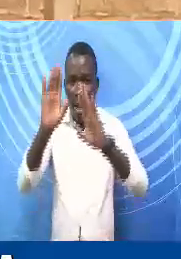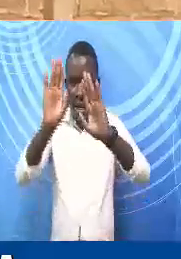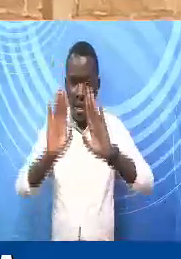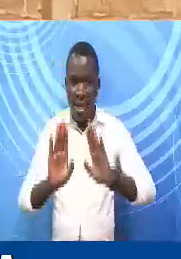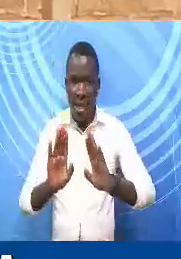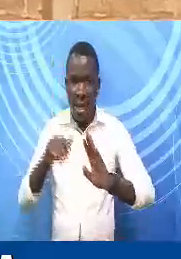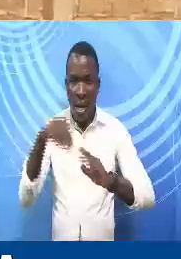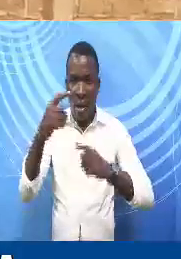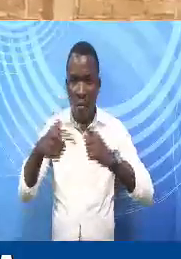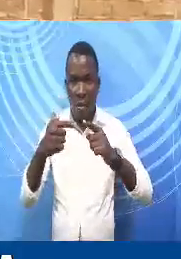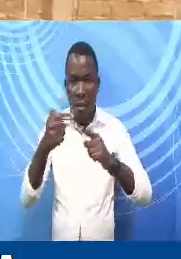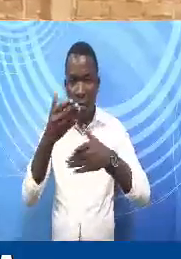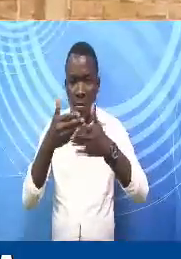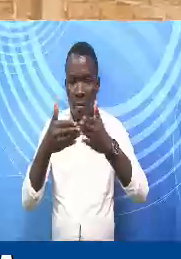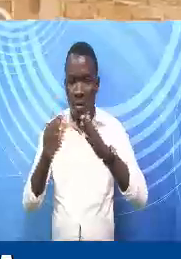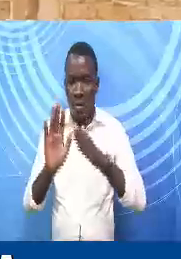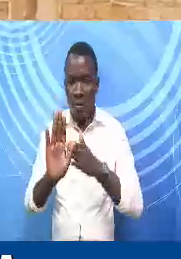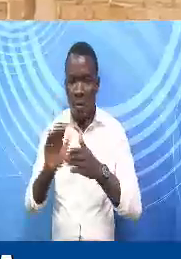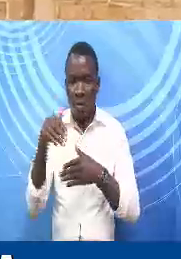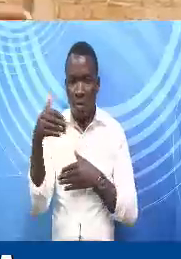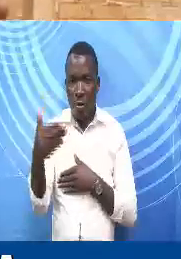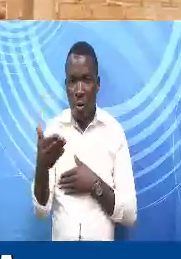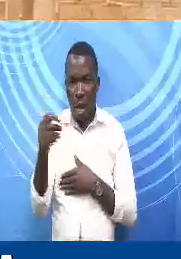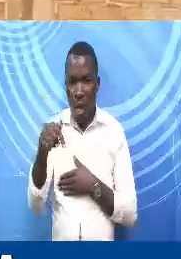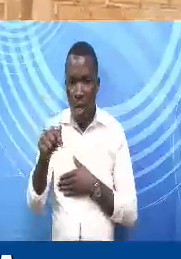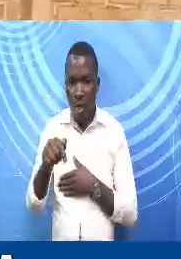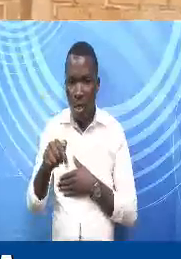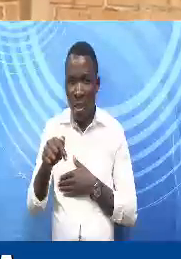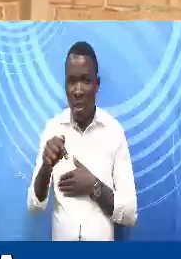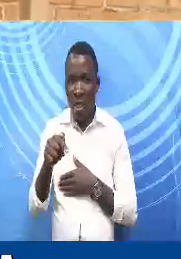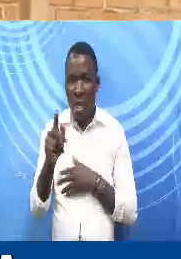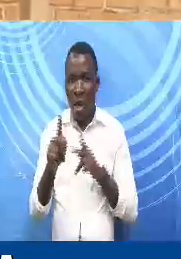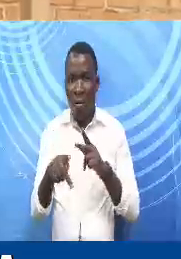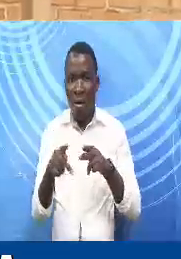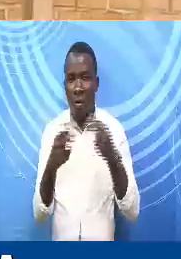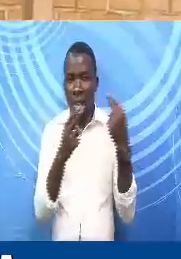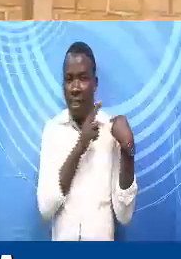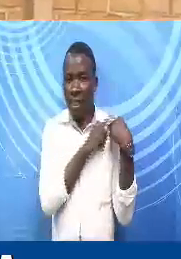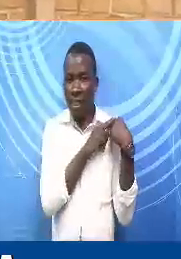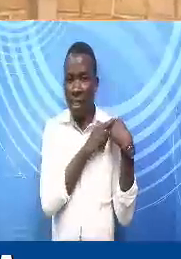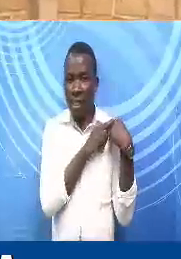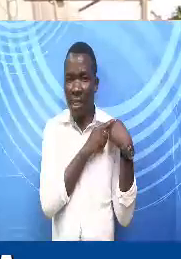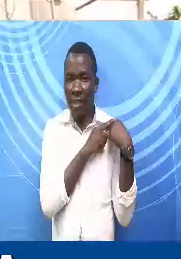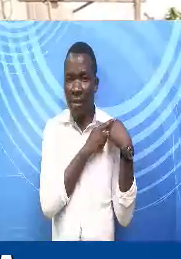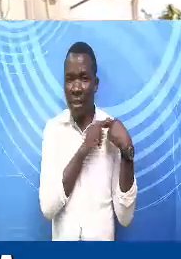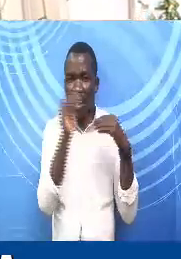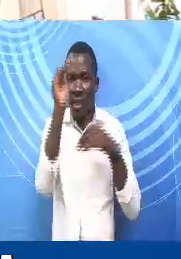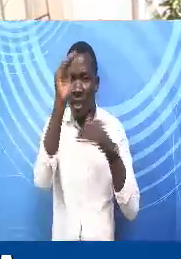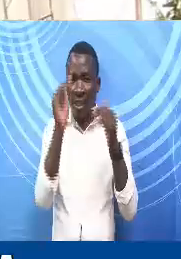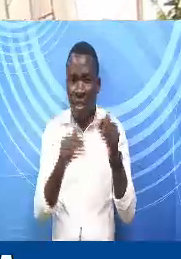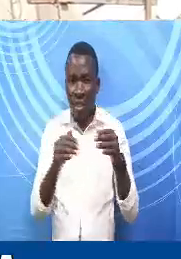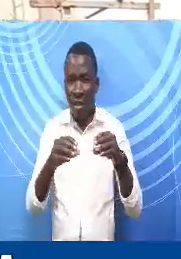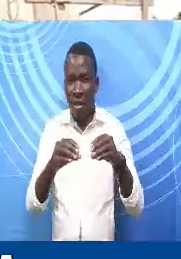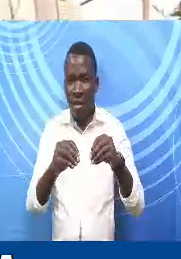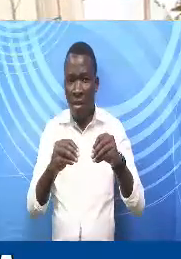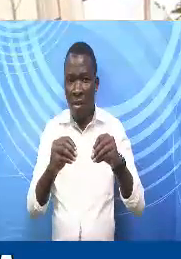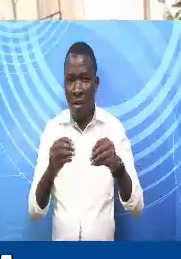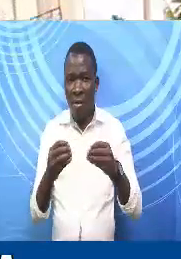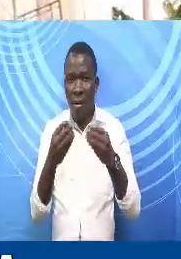ye hanyuma aha abashinzwe inzego z'ubutaka akari baza kumuhubwa